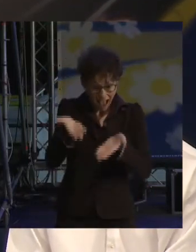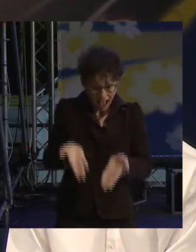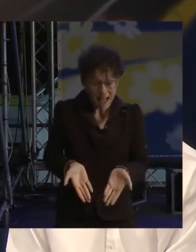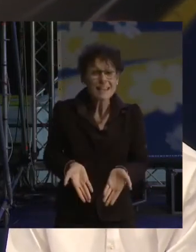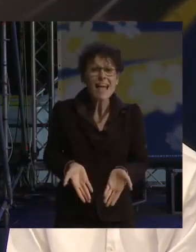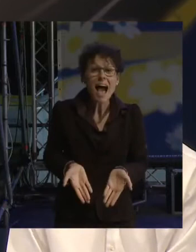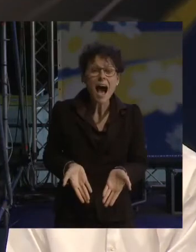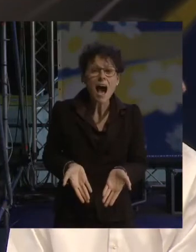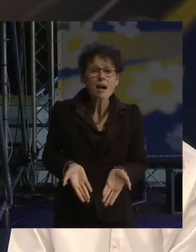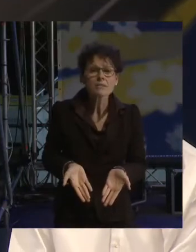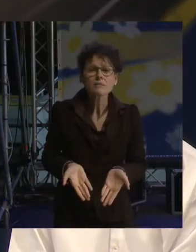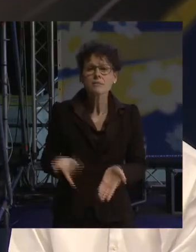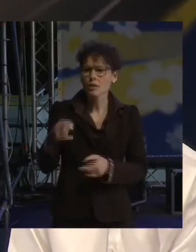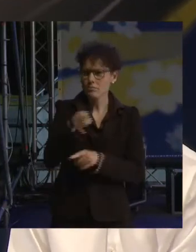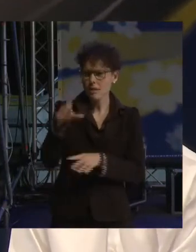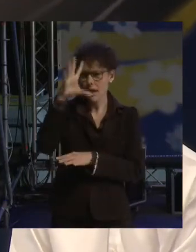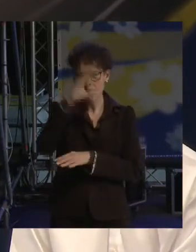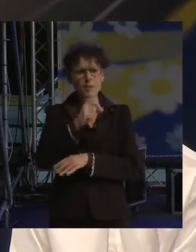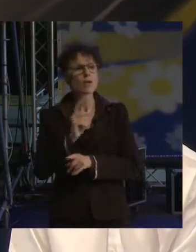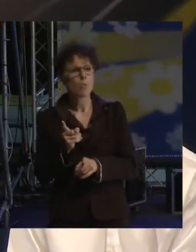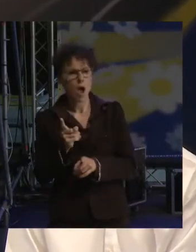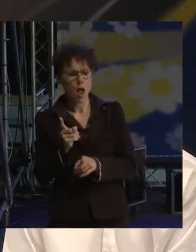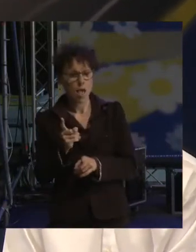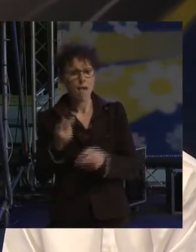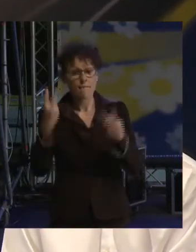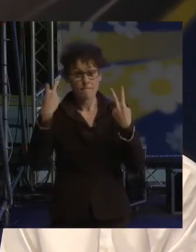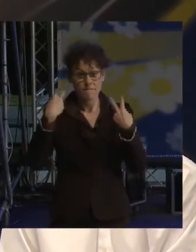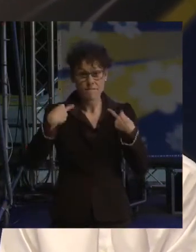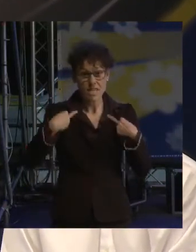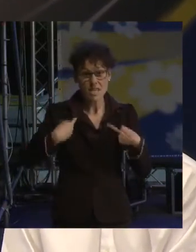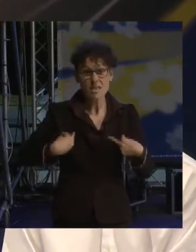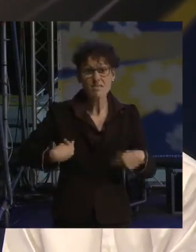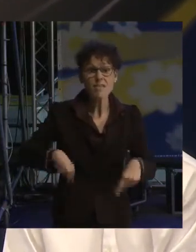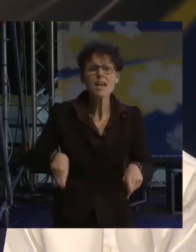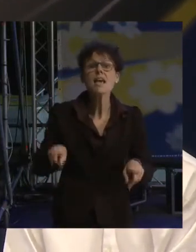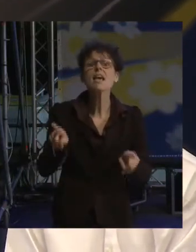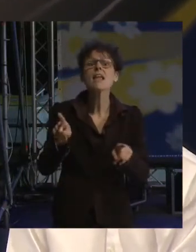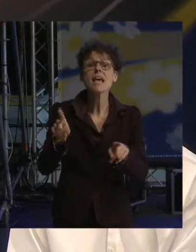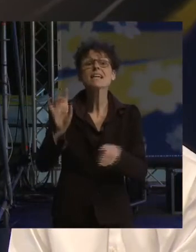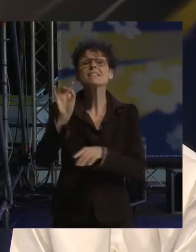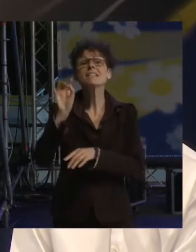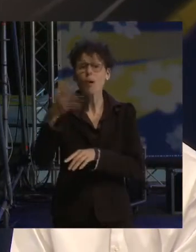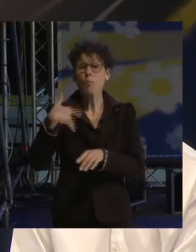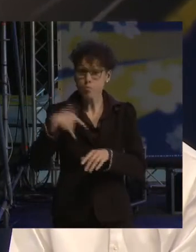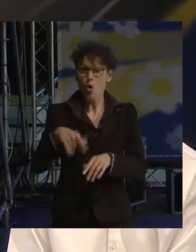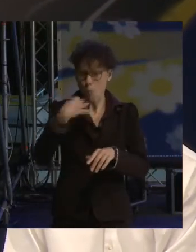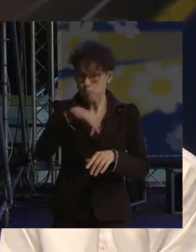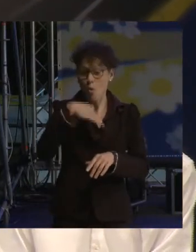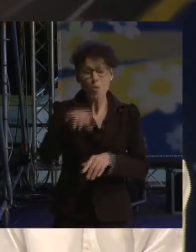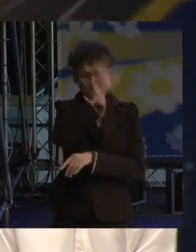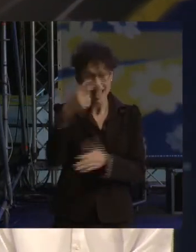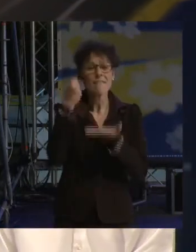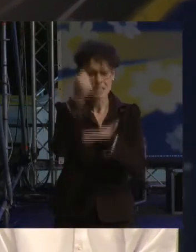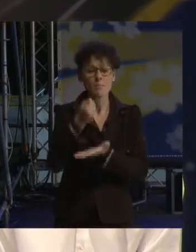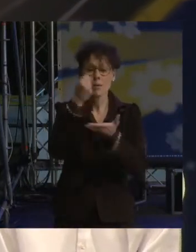interiorizzare fatto che si può sopravvivere anzi vivere bene in italia che si può investire il proprio futuro in questo